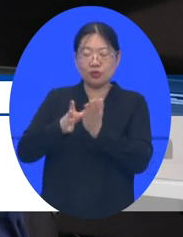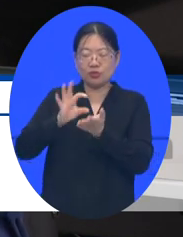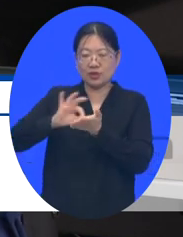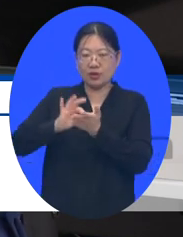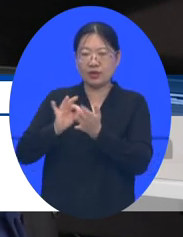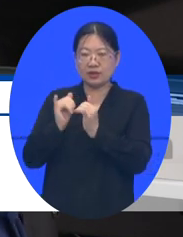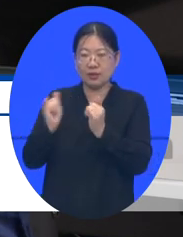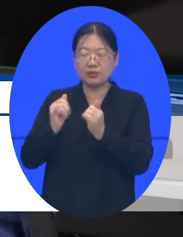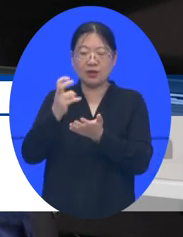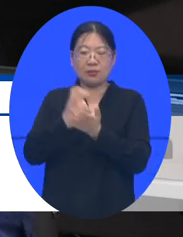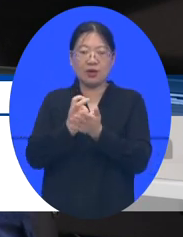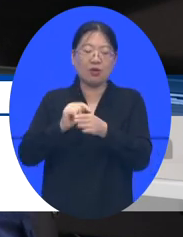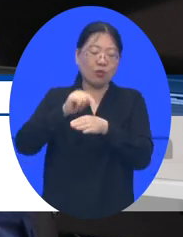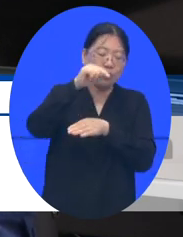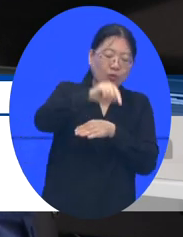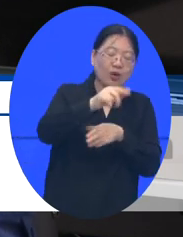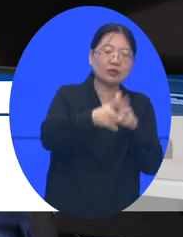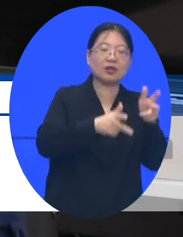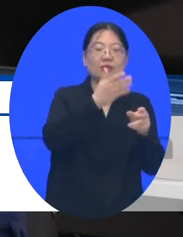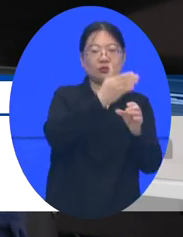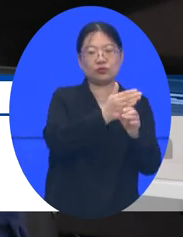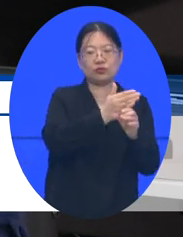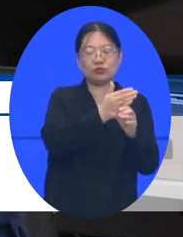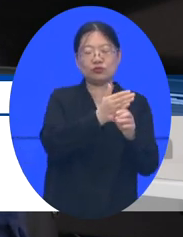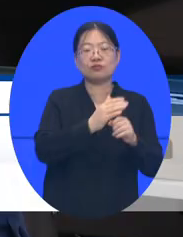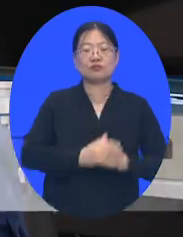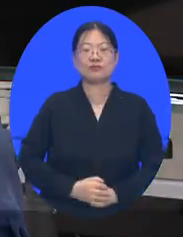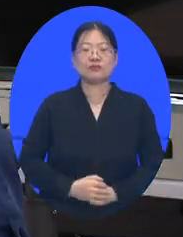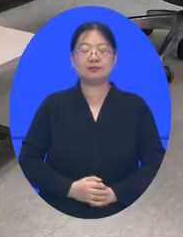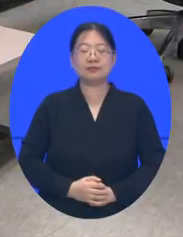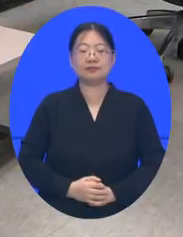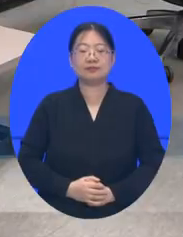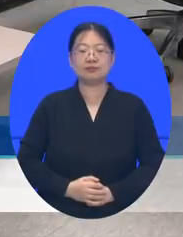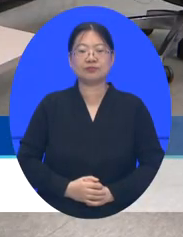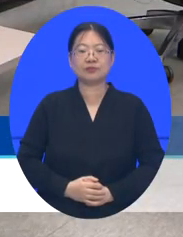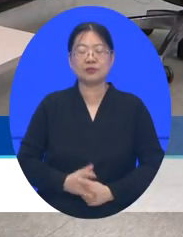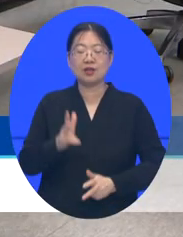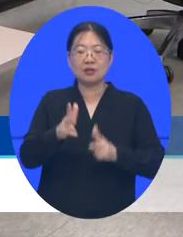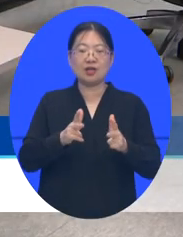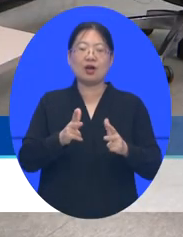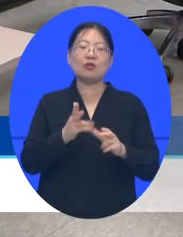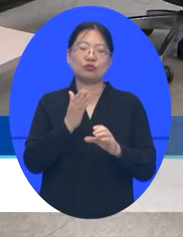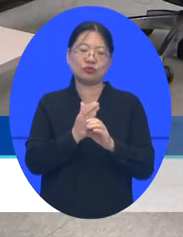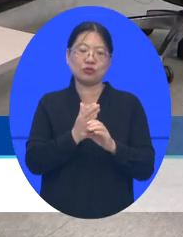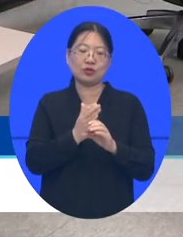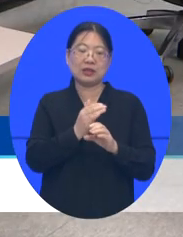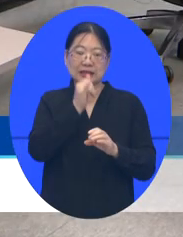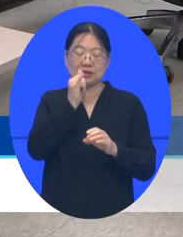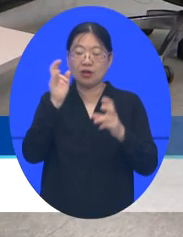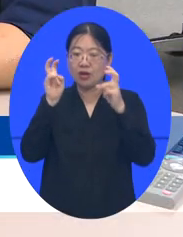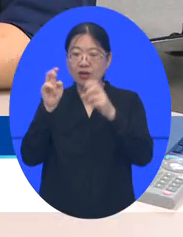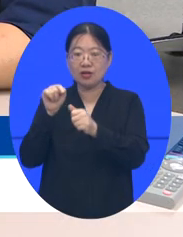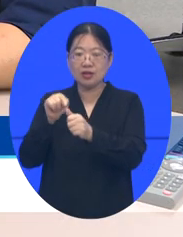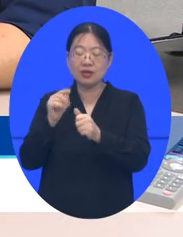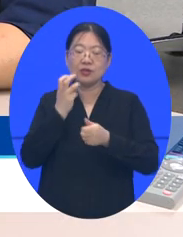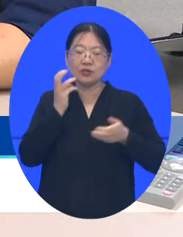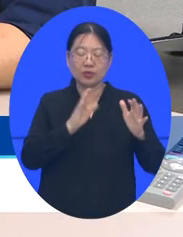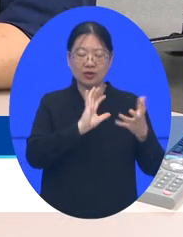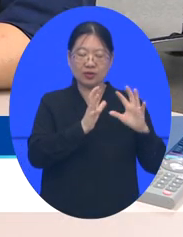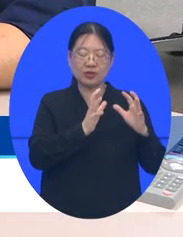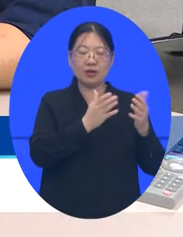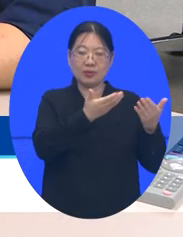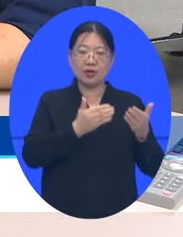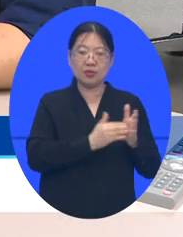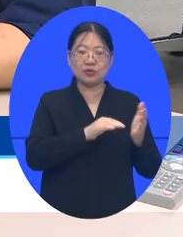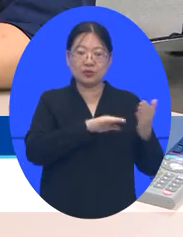그런 법의 테두리 바깥에서 어쩌면 사업을 하고 있는 그러한 형태입니다. 자칫 사업이 중단될 위기에 처했던 이 업체는 경기도의